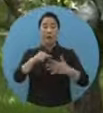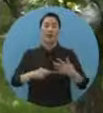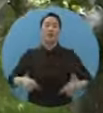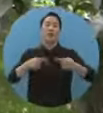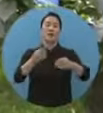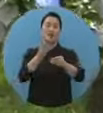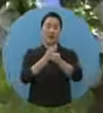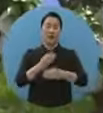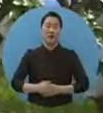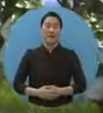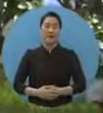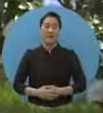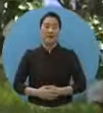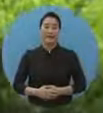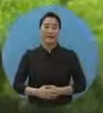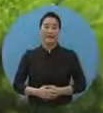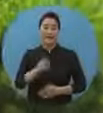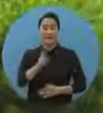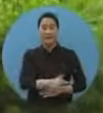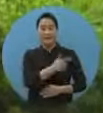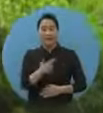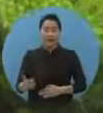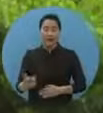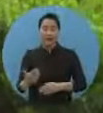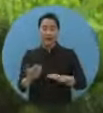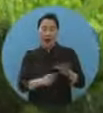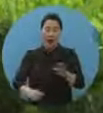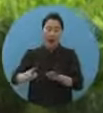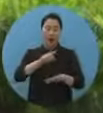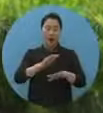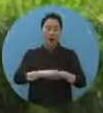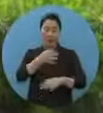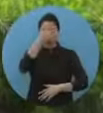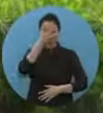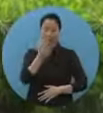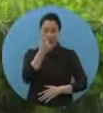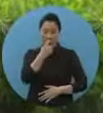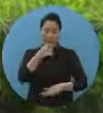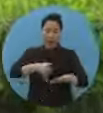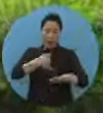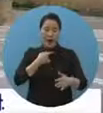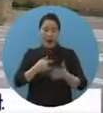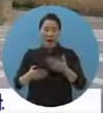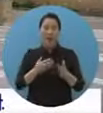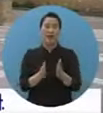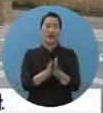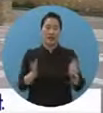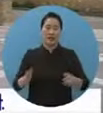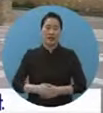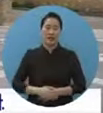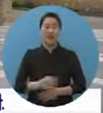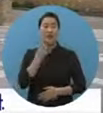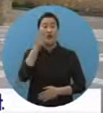있습니다 그의 하루는 앞세 가는 농업기술을 배우고 농사를 체험하는 일로 시작합니다 으